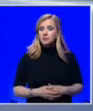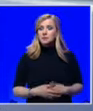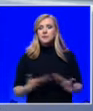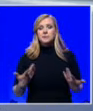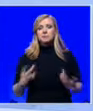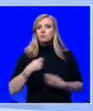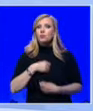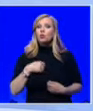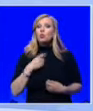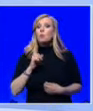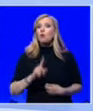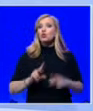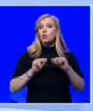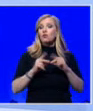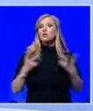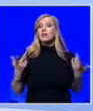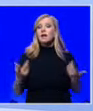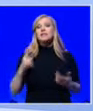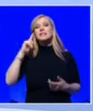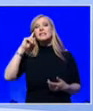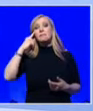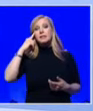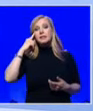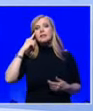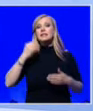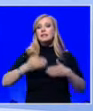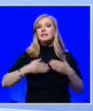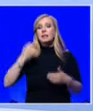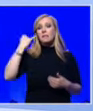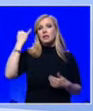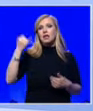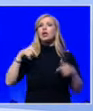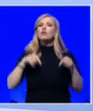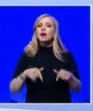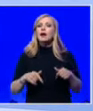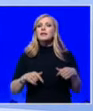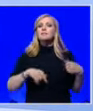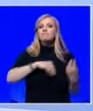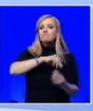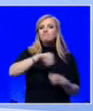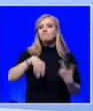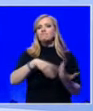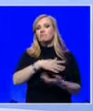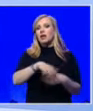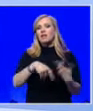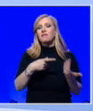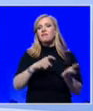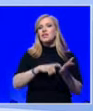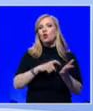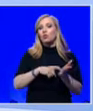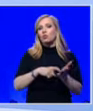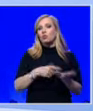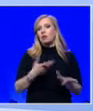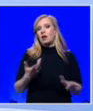да говорим за някакви смислени и системни идеи. Това е бърникане буквално в